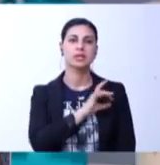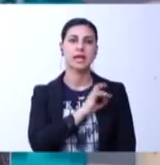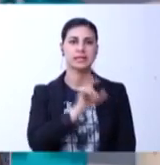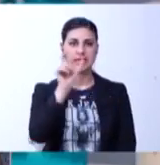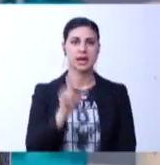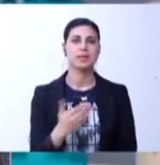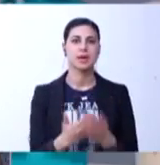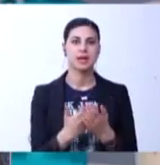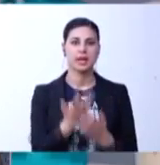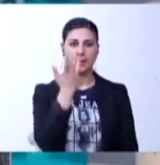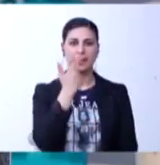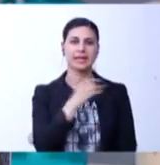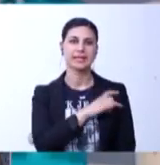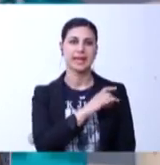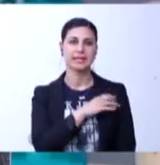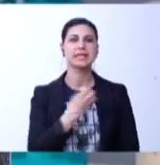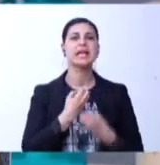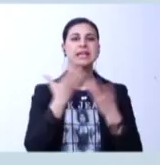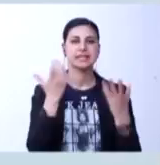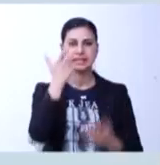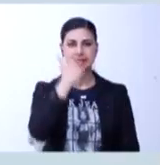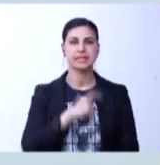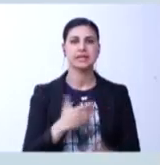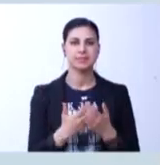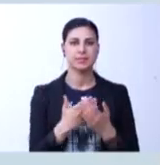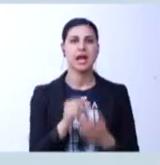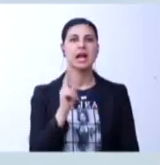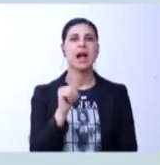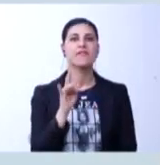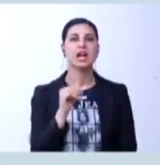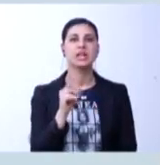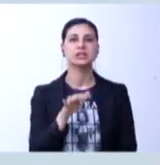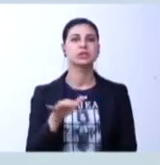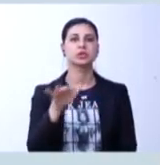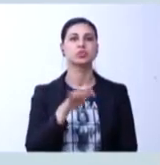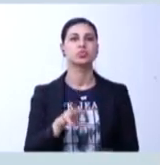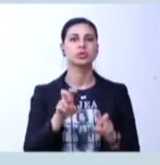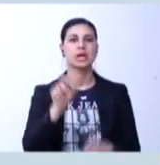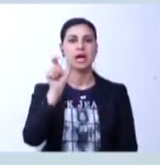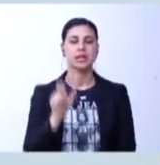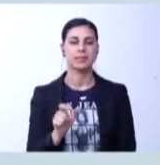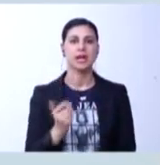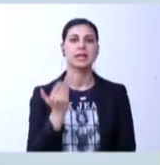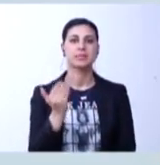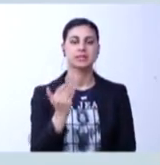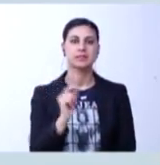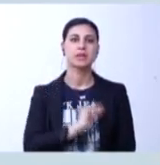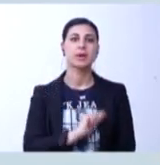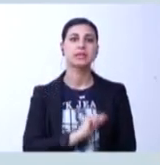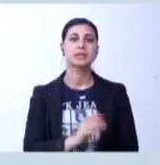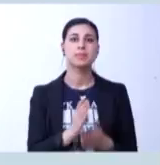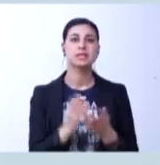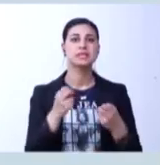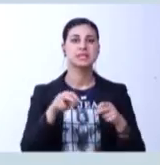თეთრკანიანი, ანუ ღია ფერი, ეგრეთ წოდებული კავკასიური რასის, ხო, კავკასიური ტიპის ადამიანებისათვის